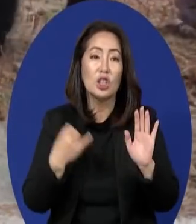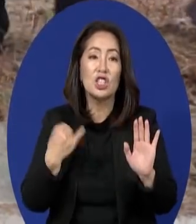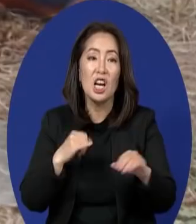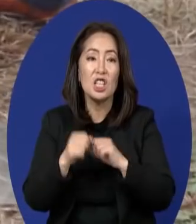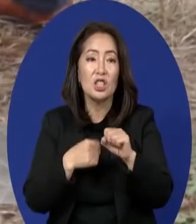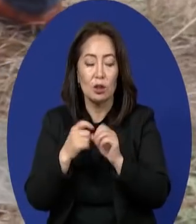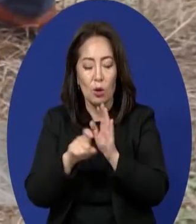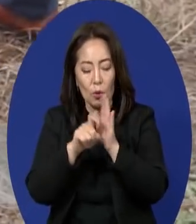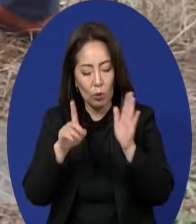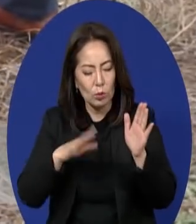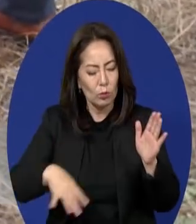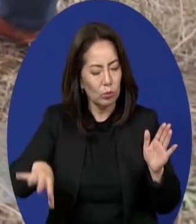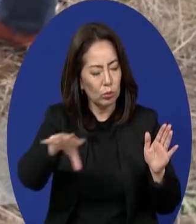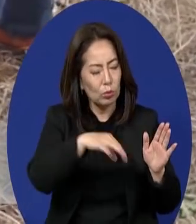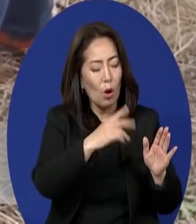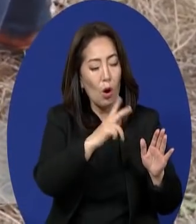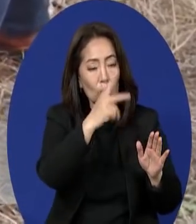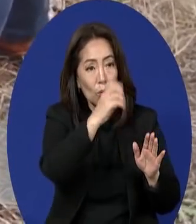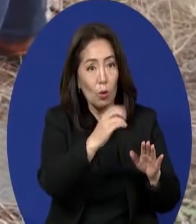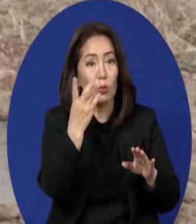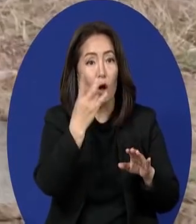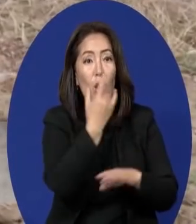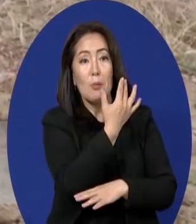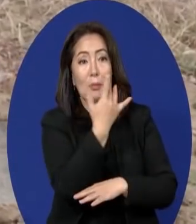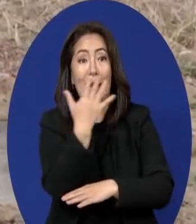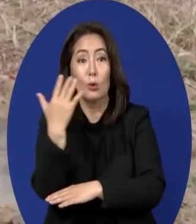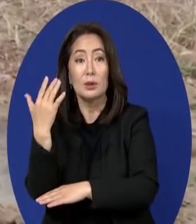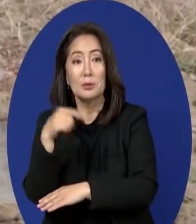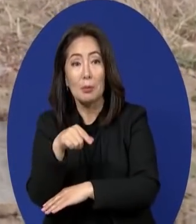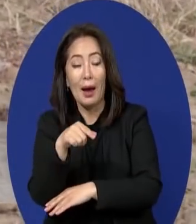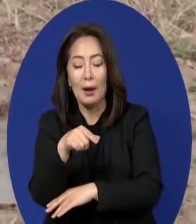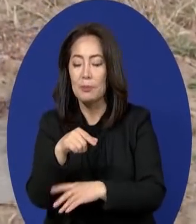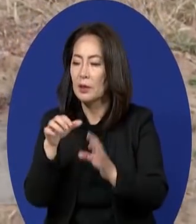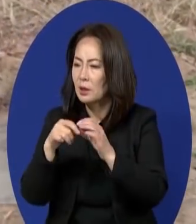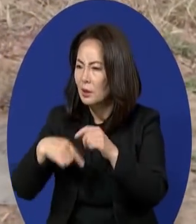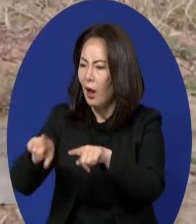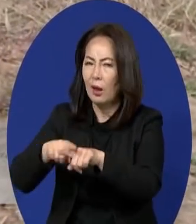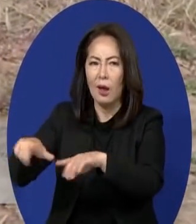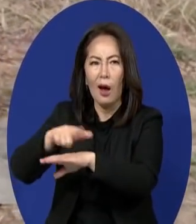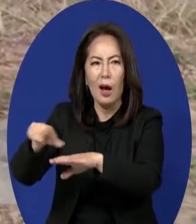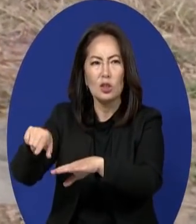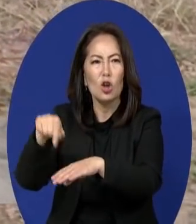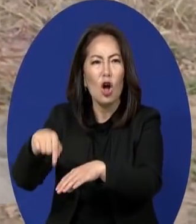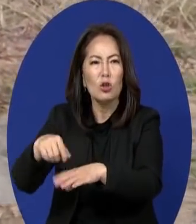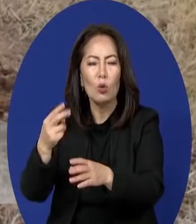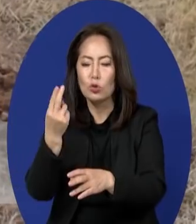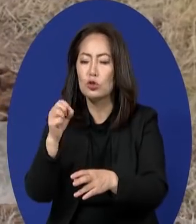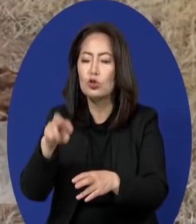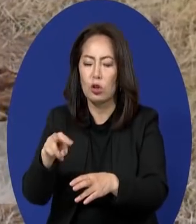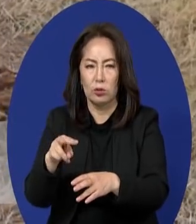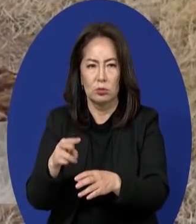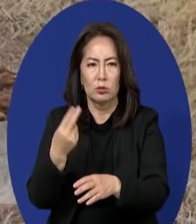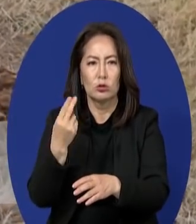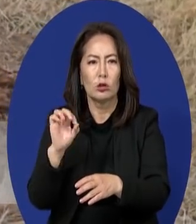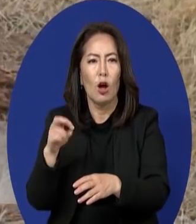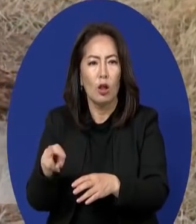дэвсгэрийнхээ 23% ногоон байгууламж тарьсан. Гэвч үүнтэй яг ижилхэн хэмжээний талбай цөлжилтөд өртөд байна. Үүнийг бууруулах нэг